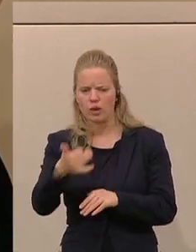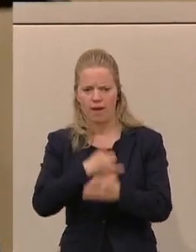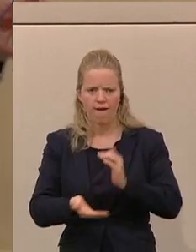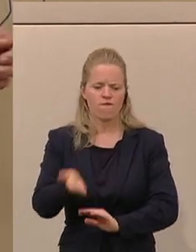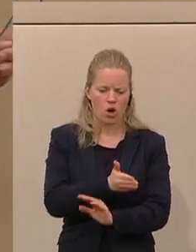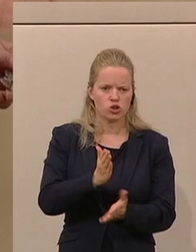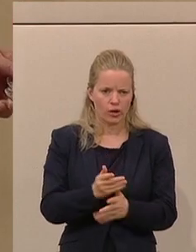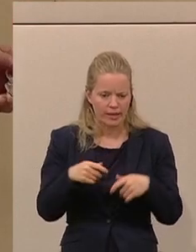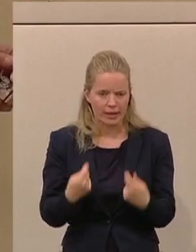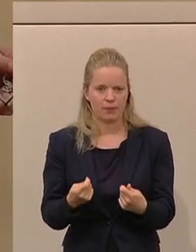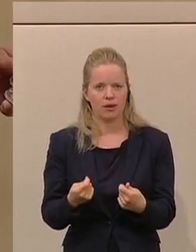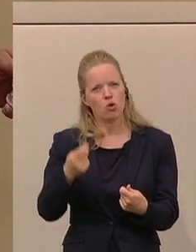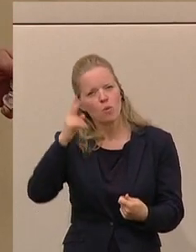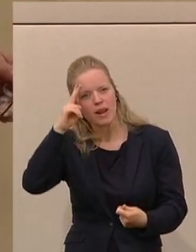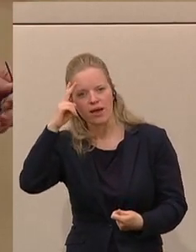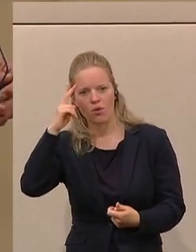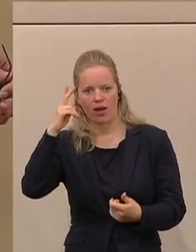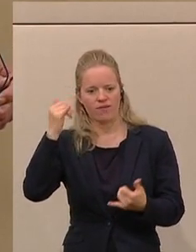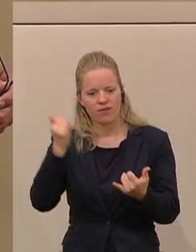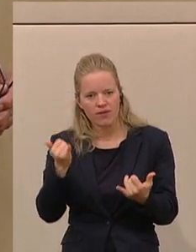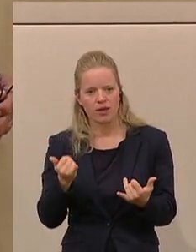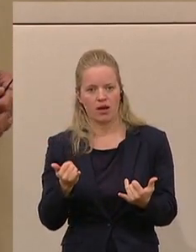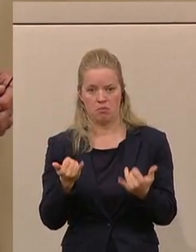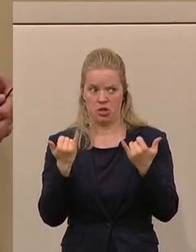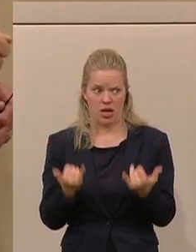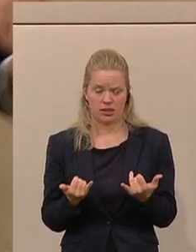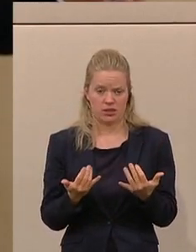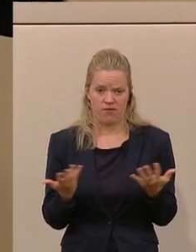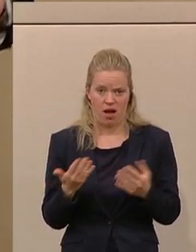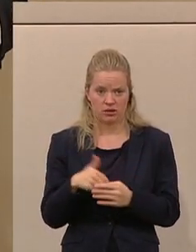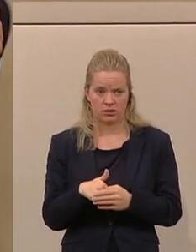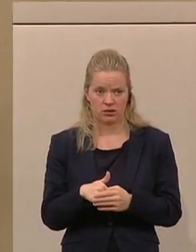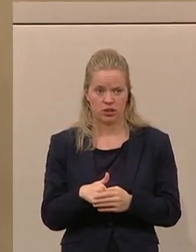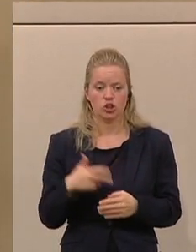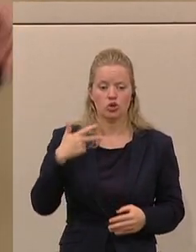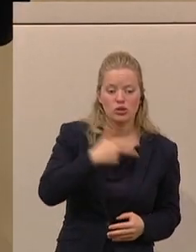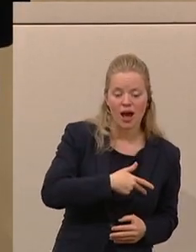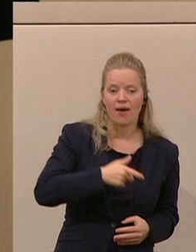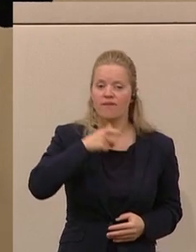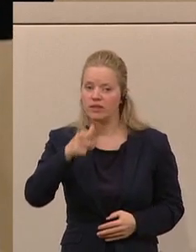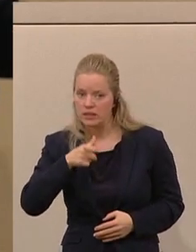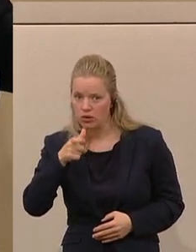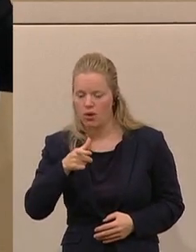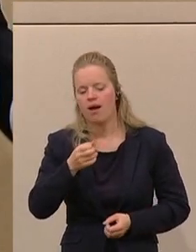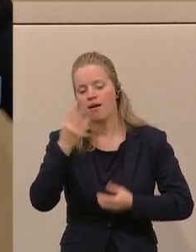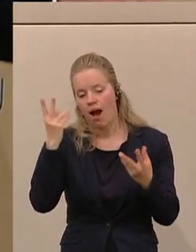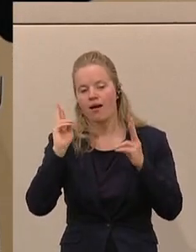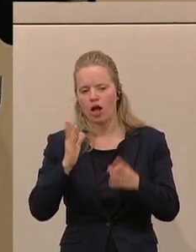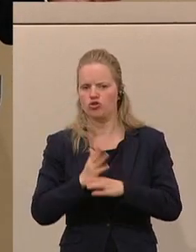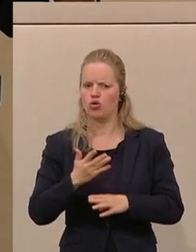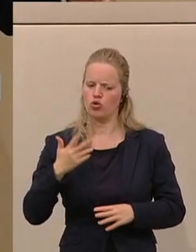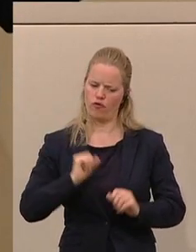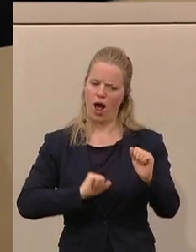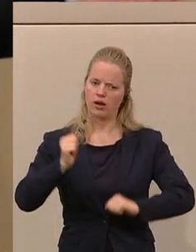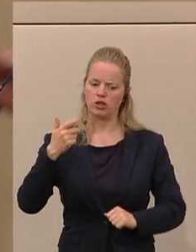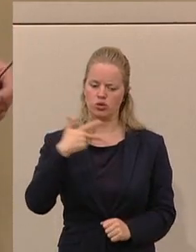gegeben, Ansätze. Was ist damit passiert? Da steckt das Wort Sozial drin und Versicherung. Bitte, man kann sozial sein, aber